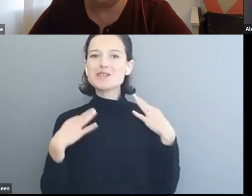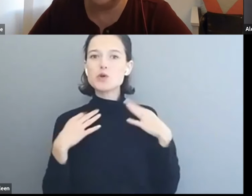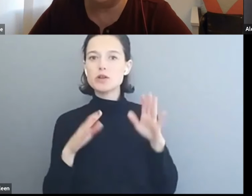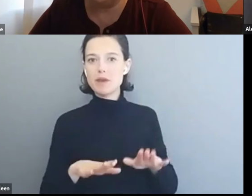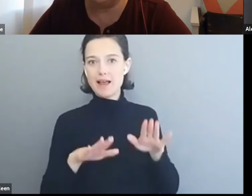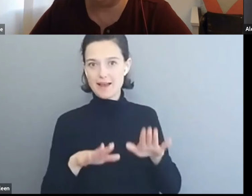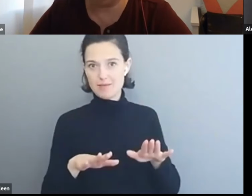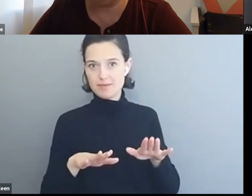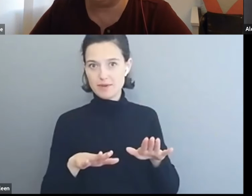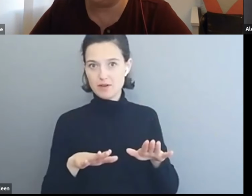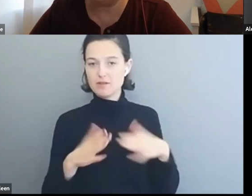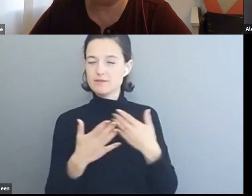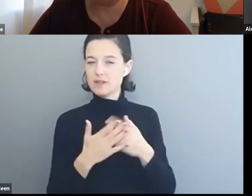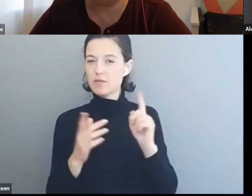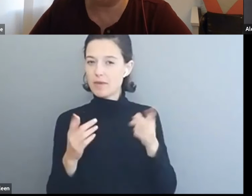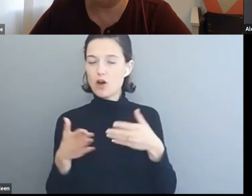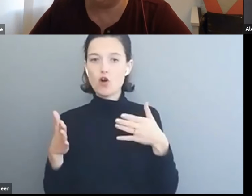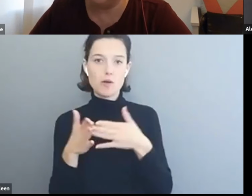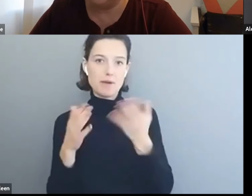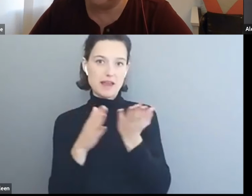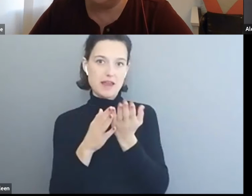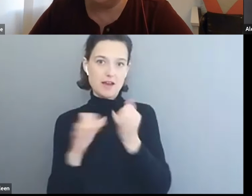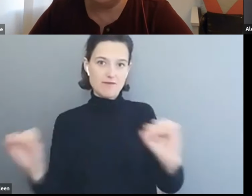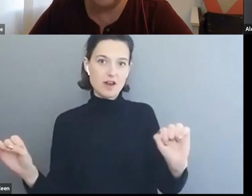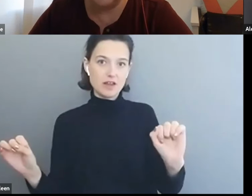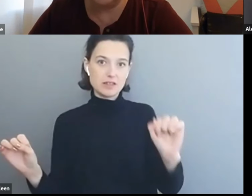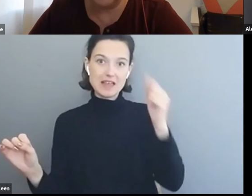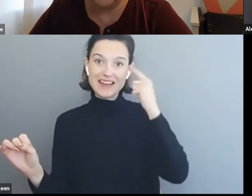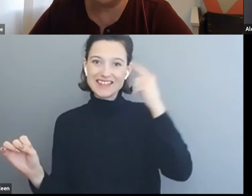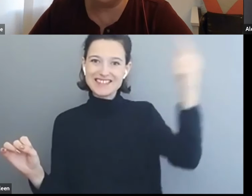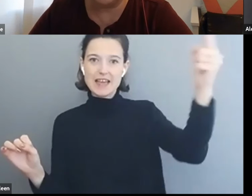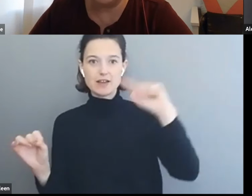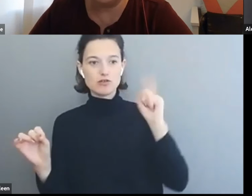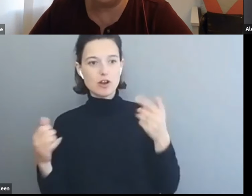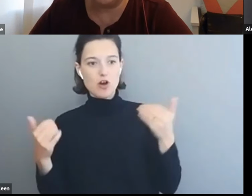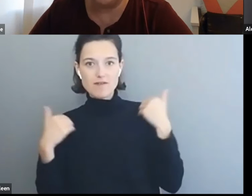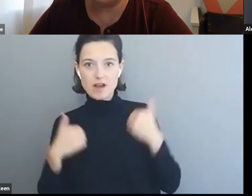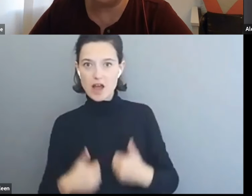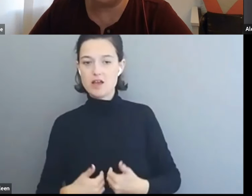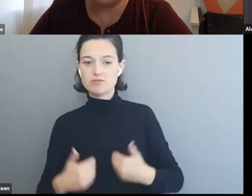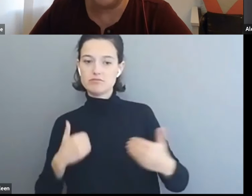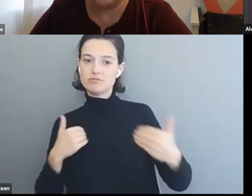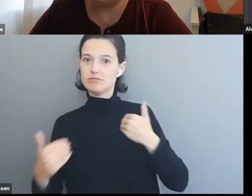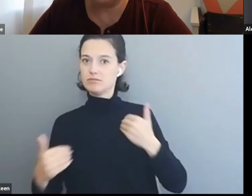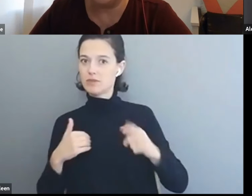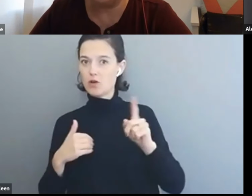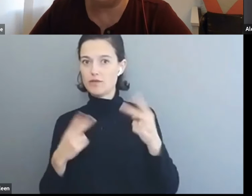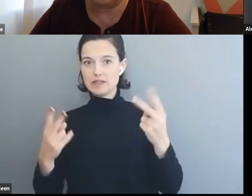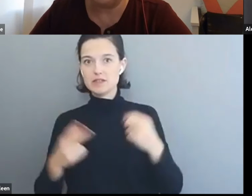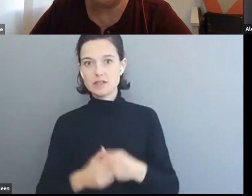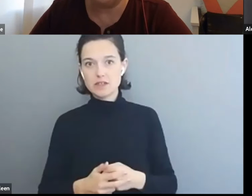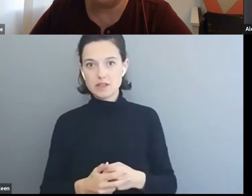und Wirken in einer Firma eine ganz, ganz große Rolle. Und nicht zum Schluss, und das trägt auch sehr zur